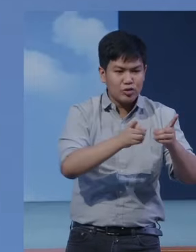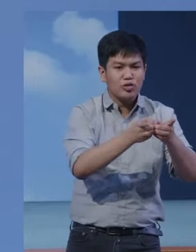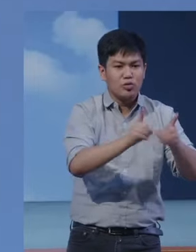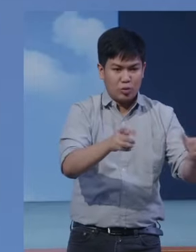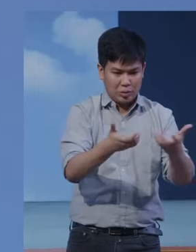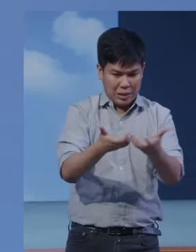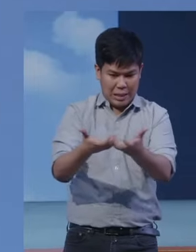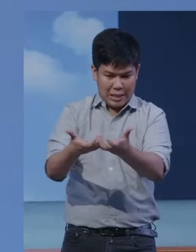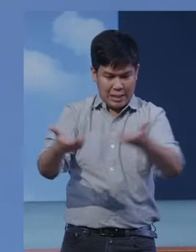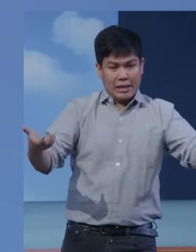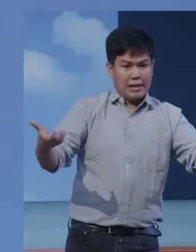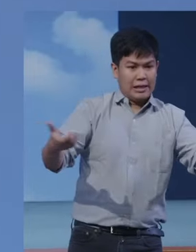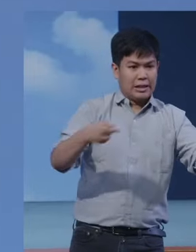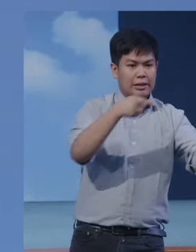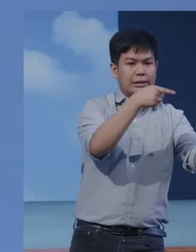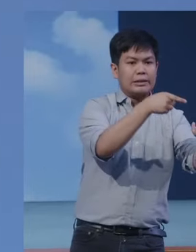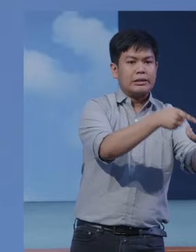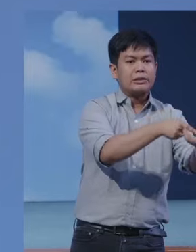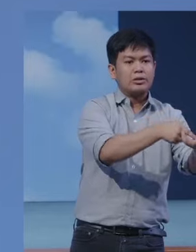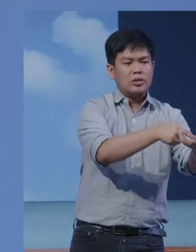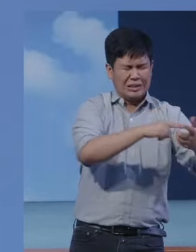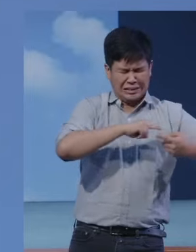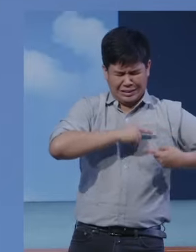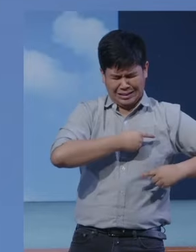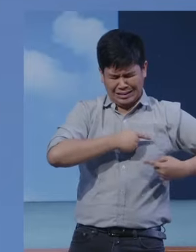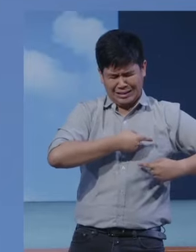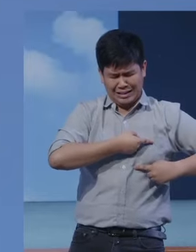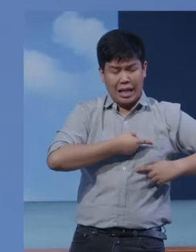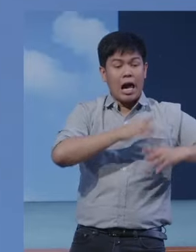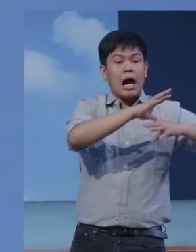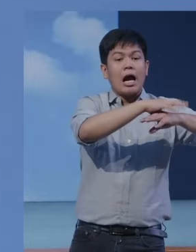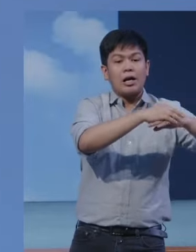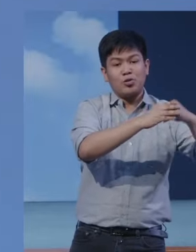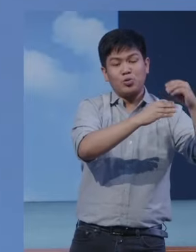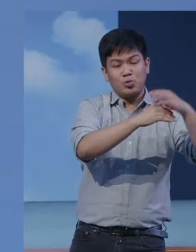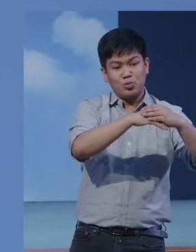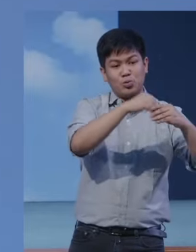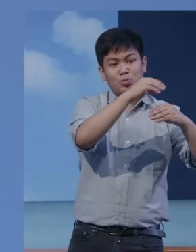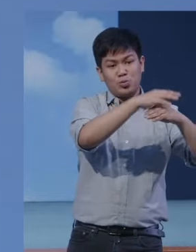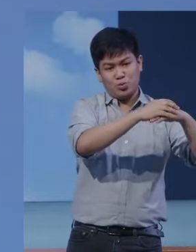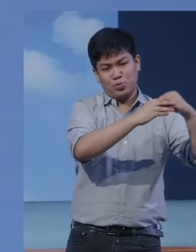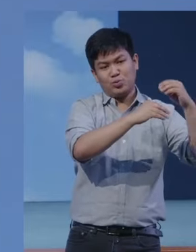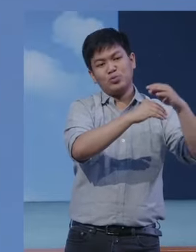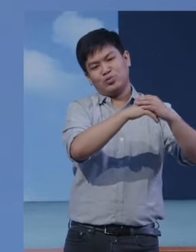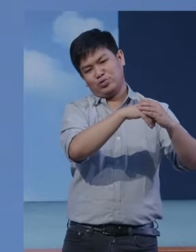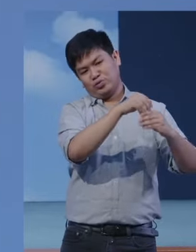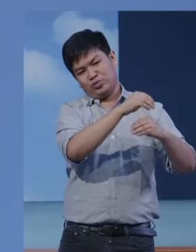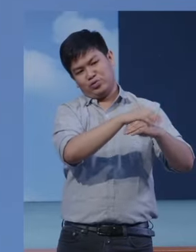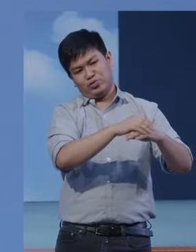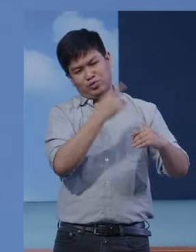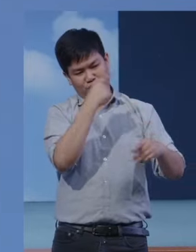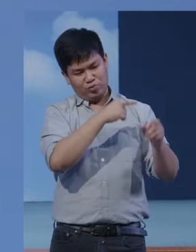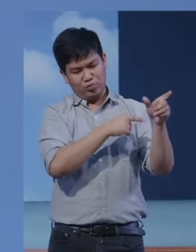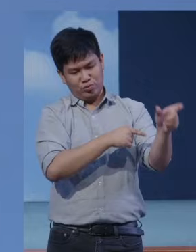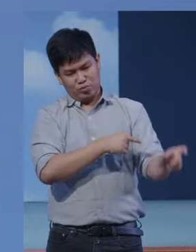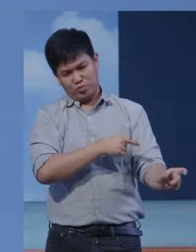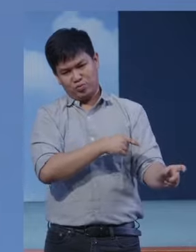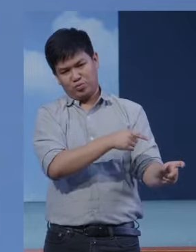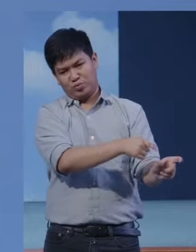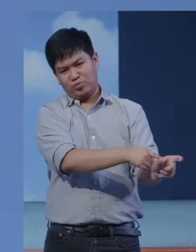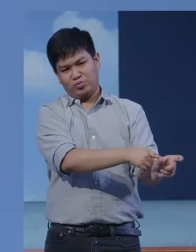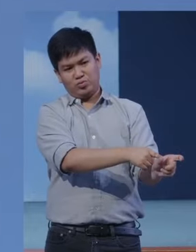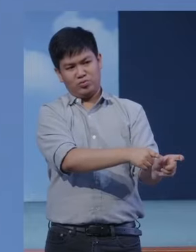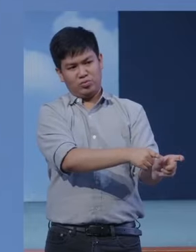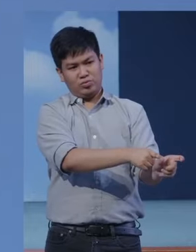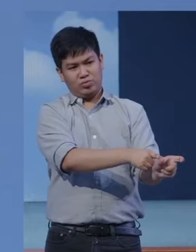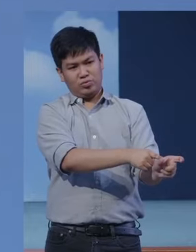kanya ang binigay po ng Diyos na escape ay ang paghihiwalay it's an exception